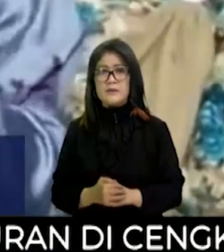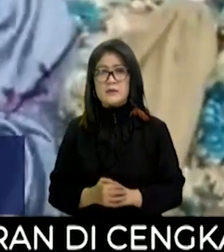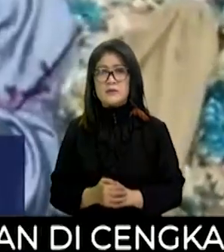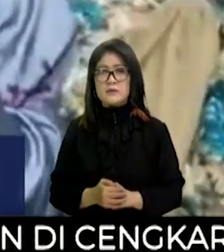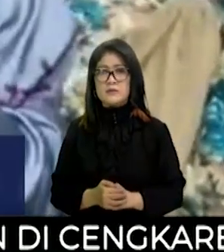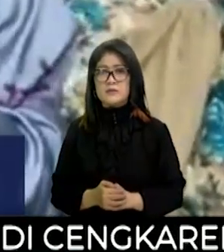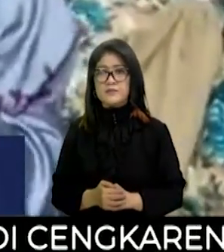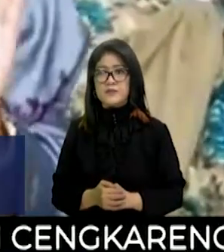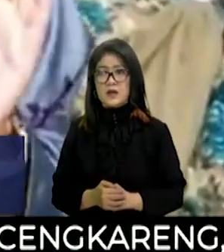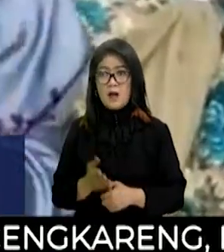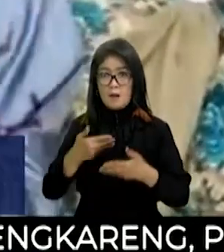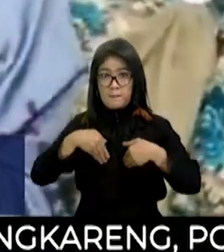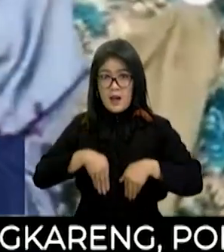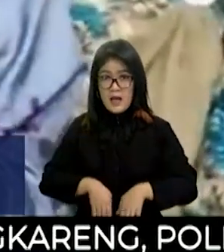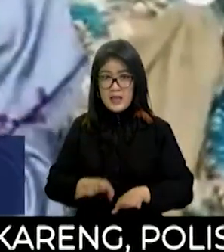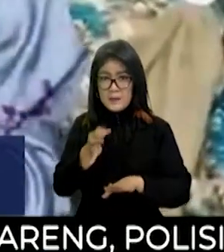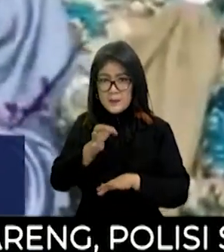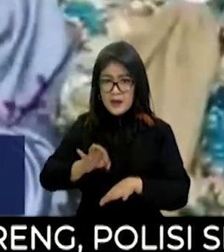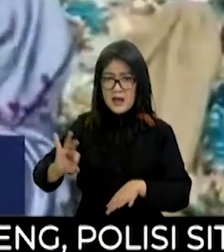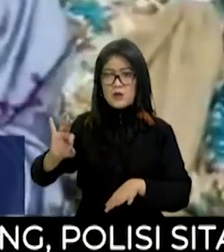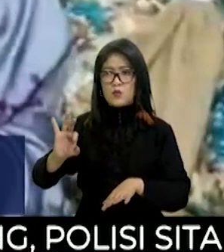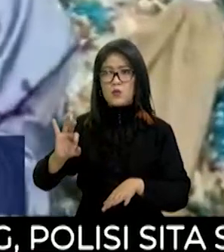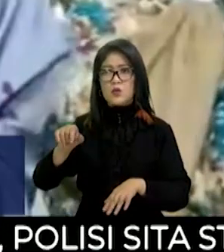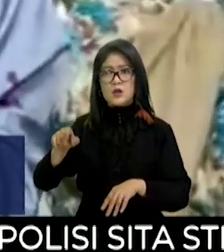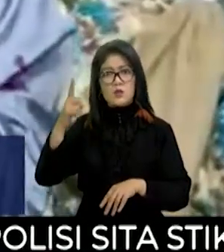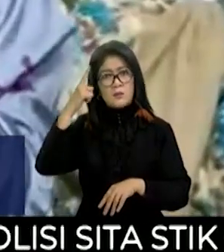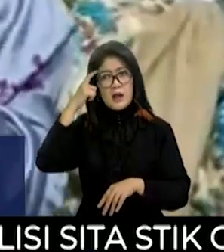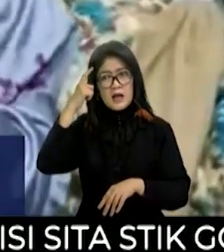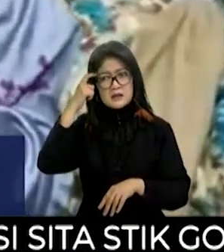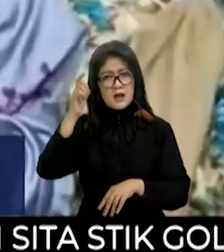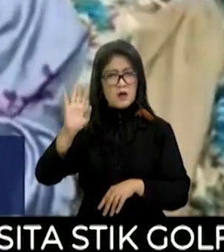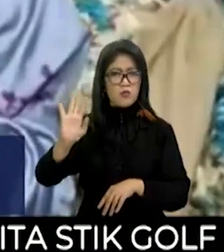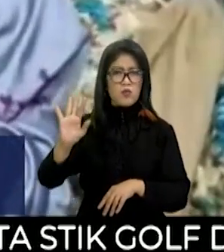baru lahir mungkin tidak untuk belajar dulu, tapi kami